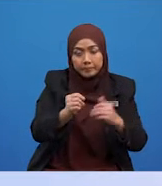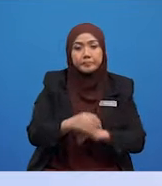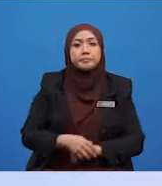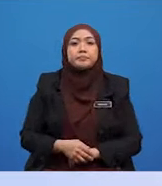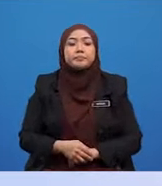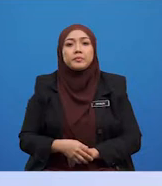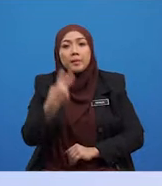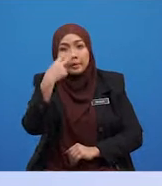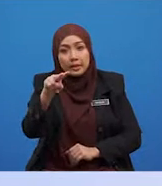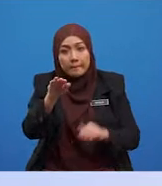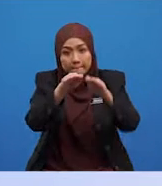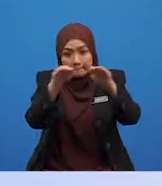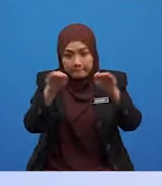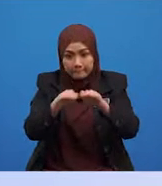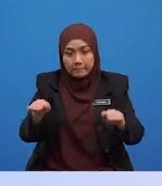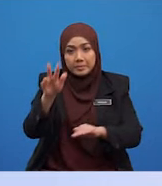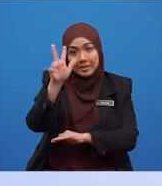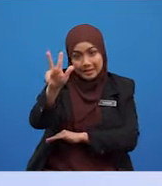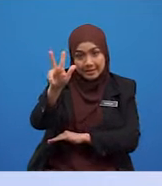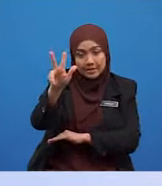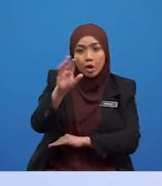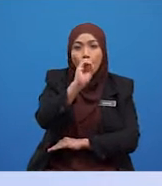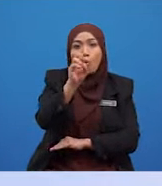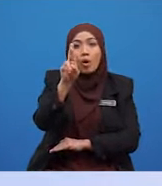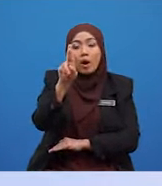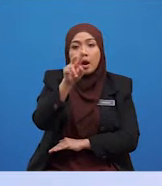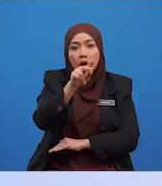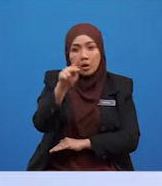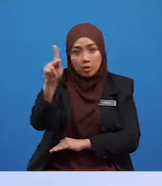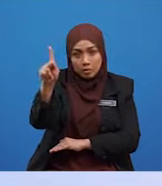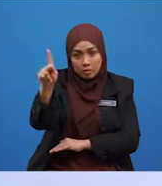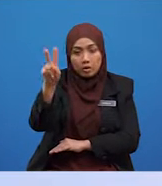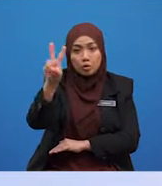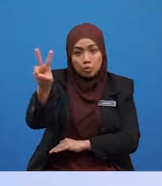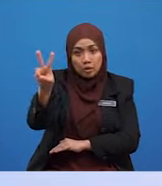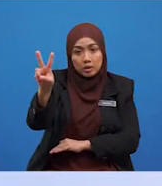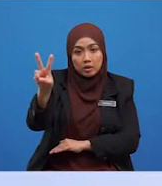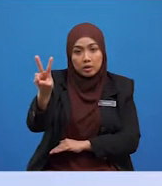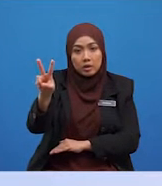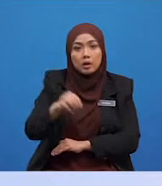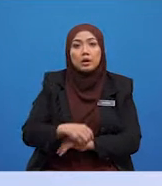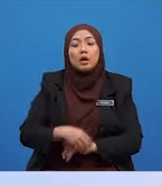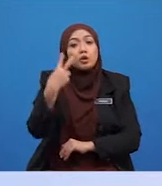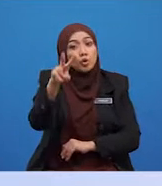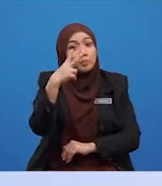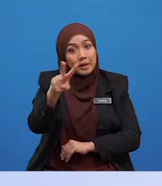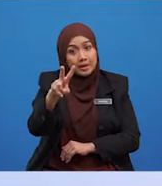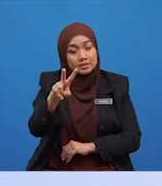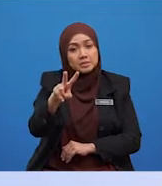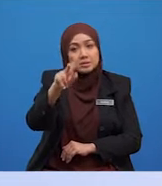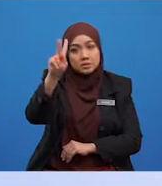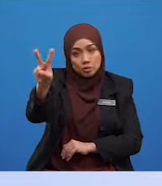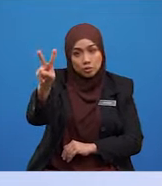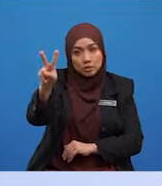baris ketiga. OR kuasa 2 sama dengan 12 kuasa 2